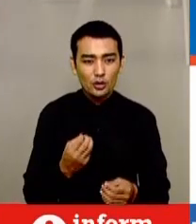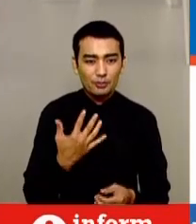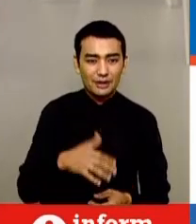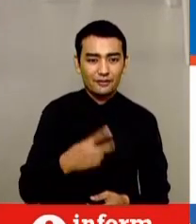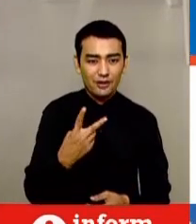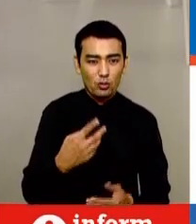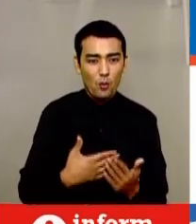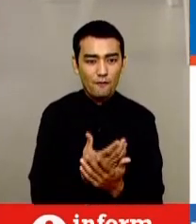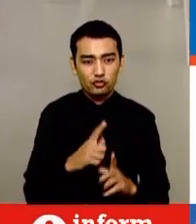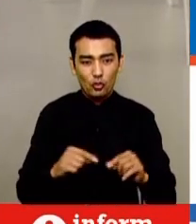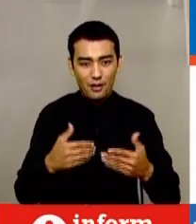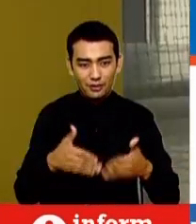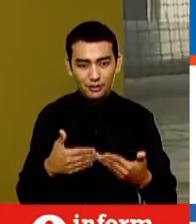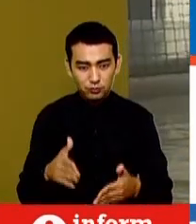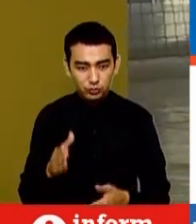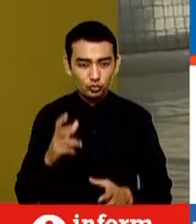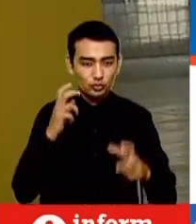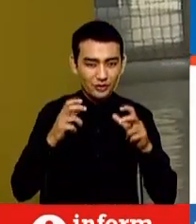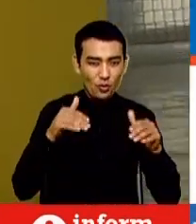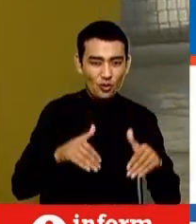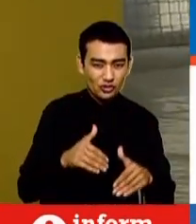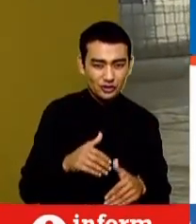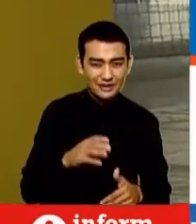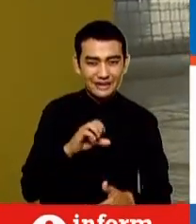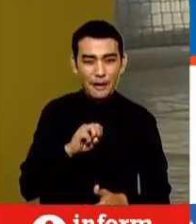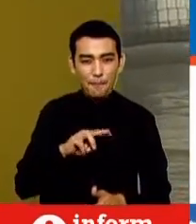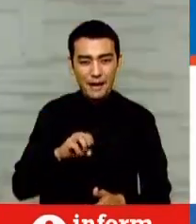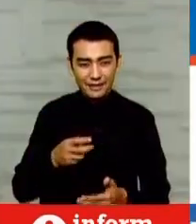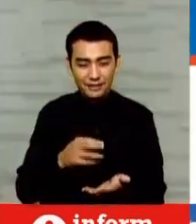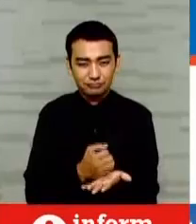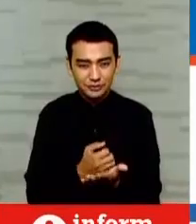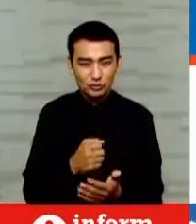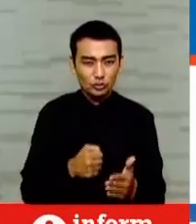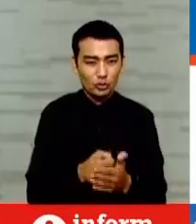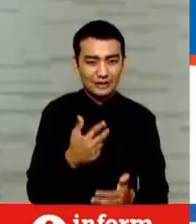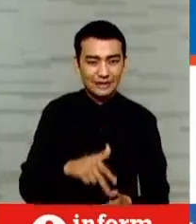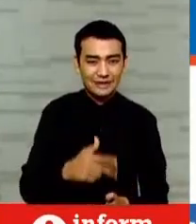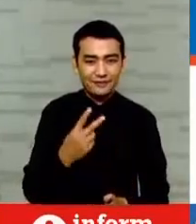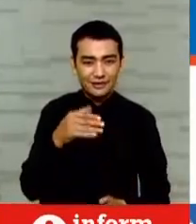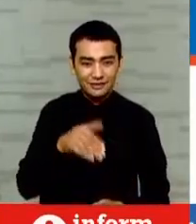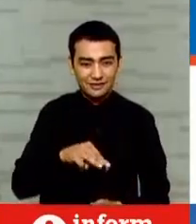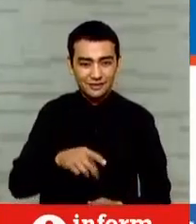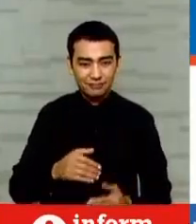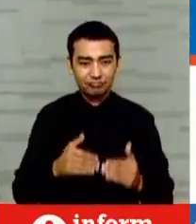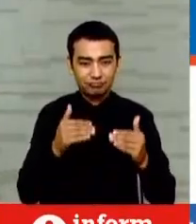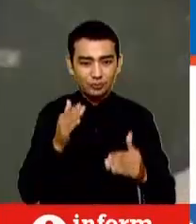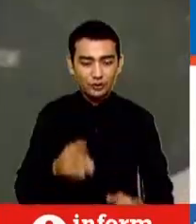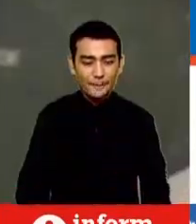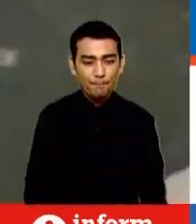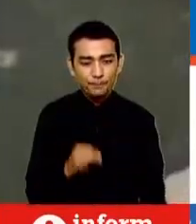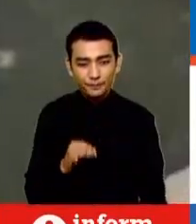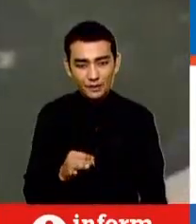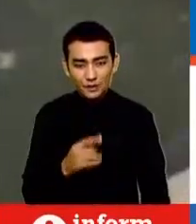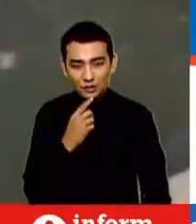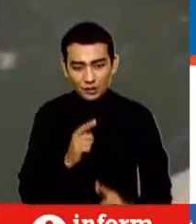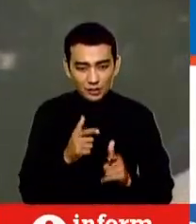стипендии студентов колледжи увеличат до 32.000 тенге улучшение социального положения населения и